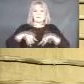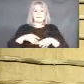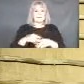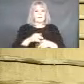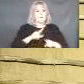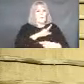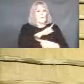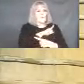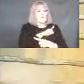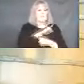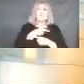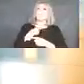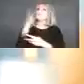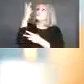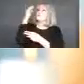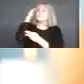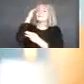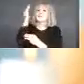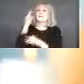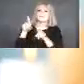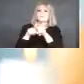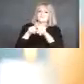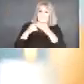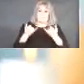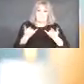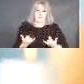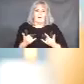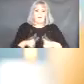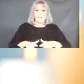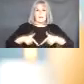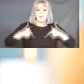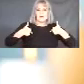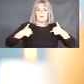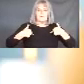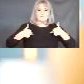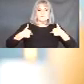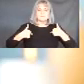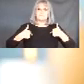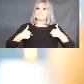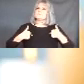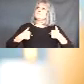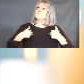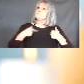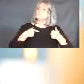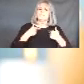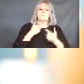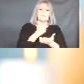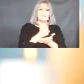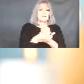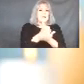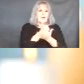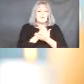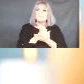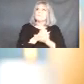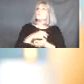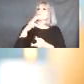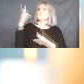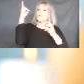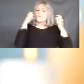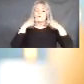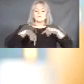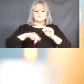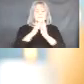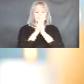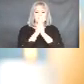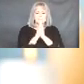Kom ons bid saam. Here, dankie dat u gister en vandag dieselfde is, Jesus. Dankie vir